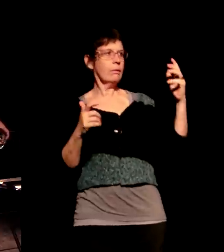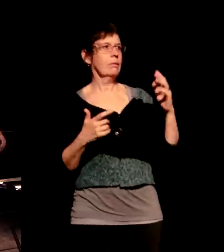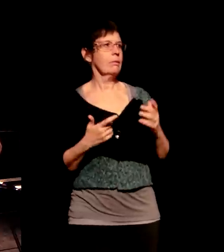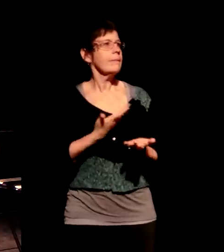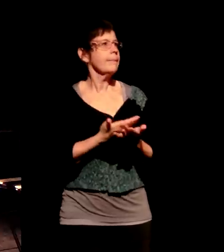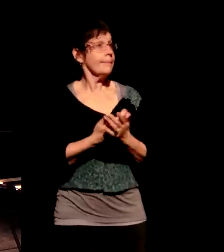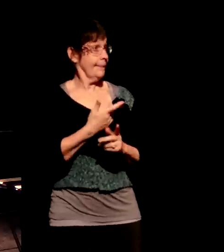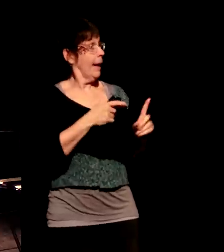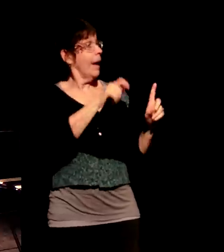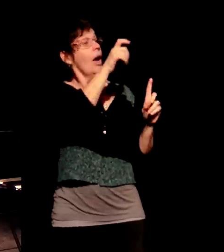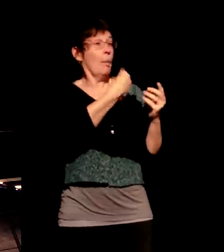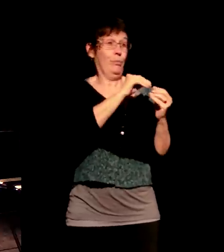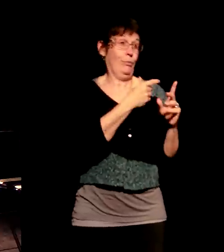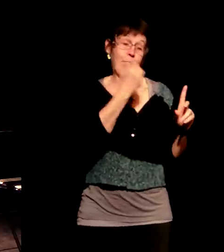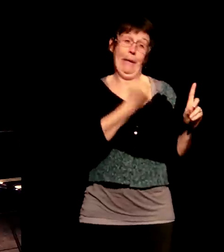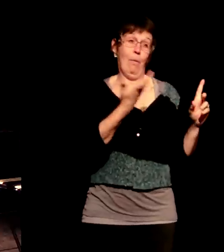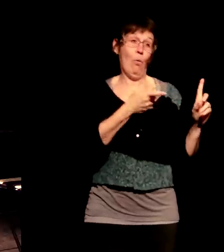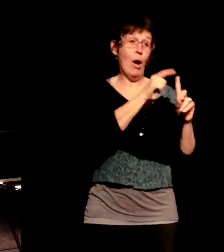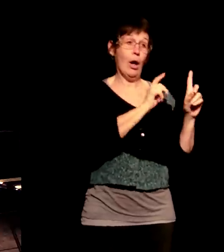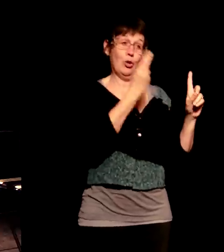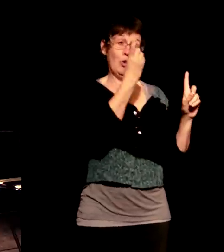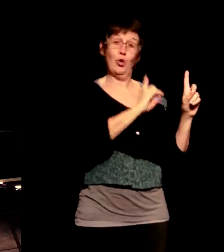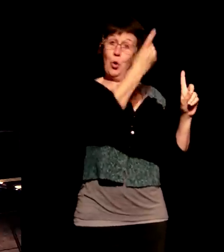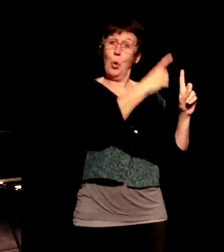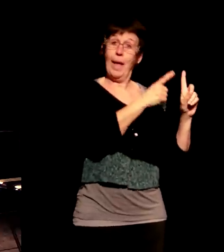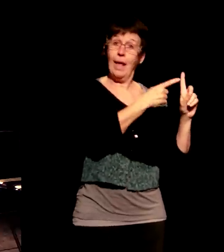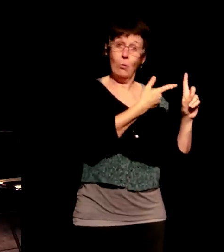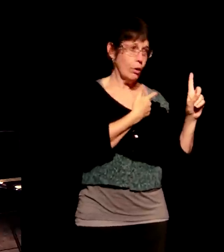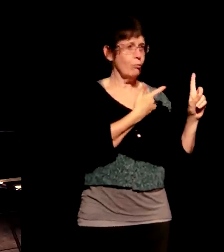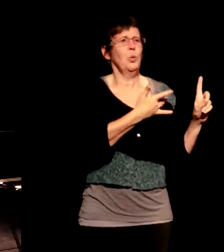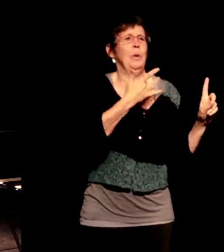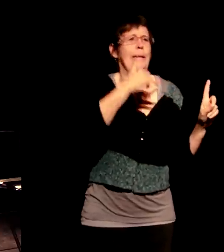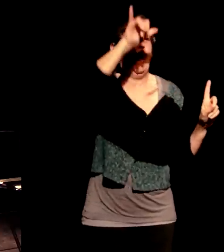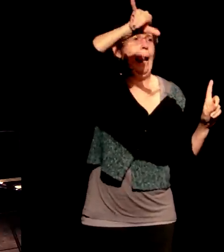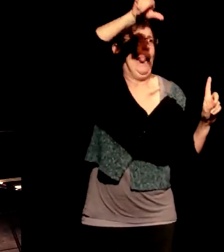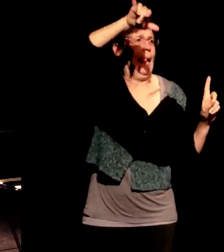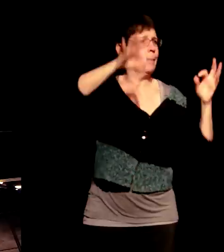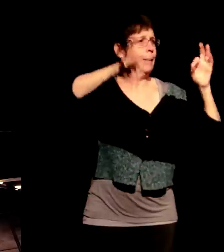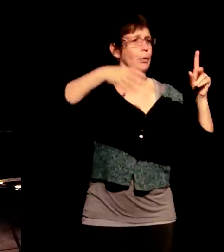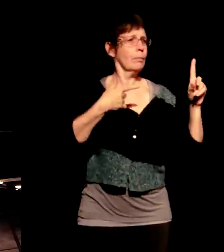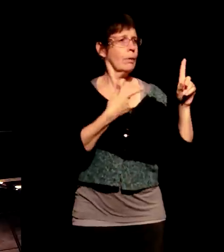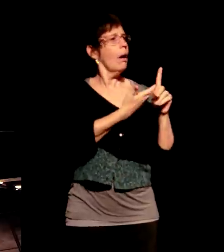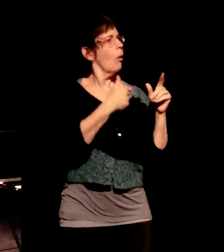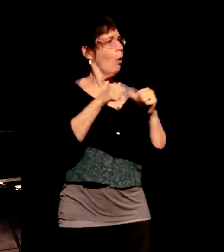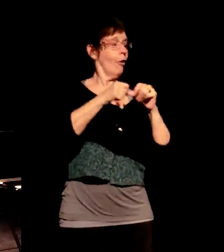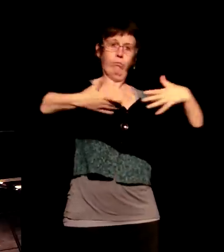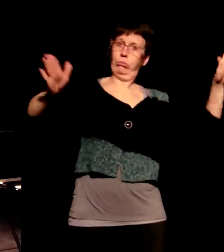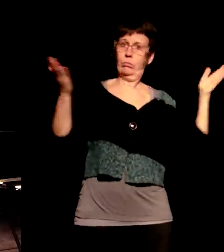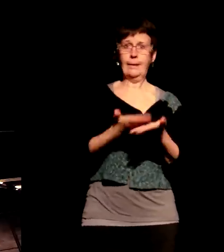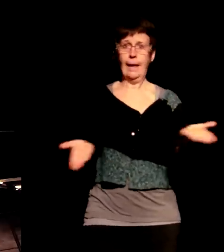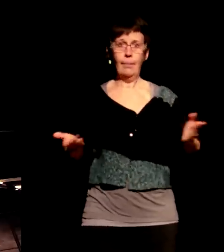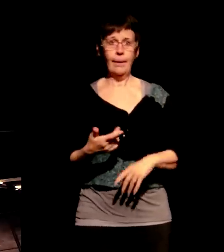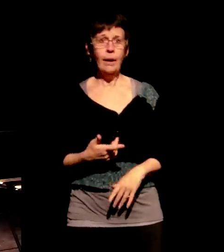c'est que Dieudonné, il s'en sert, mais comme c'est pas permis, quoi. Dieudonné, il se sert de ce deux poids deux mesures à un point inimaginable. Il nous explique que c'est très simple, d'où ça vient. C'est